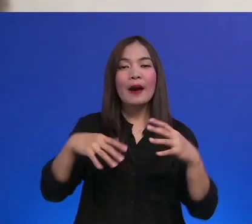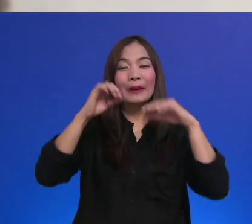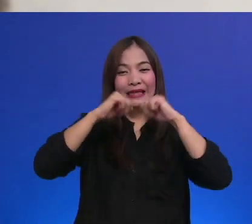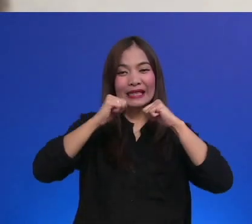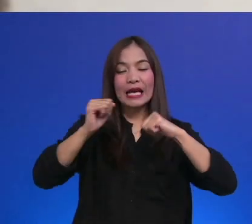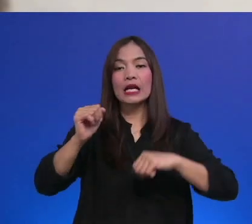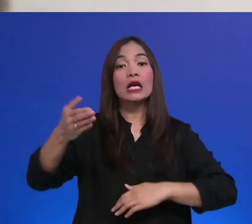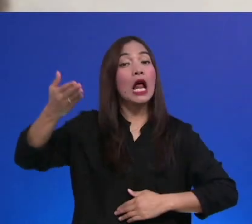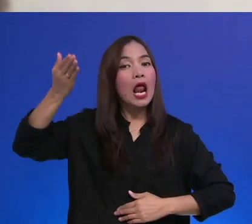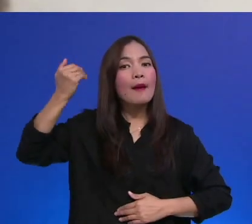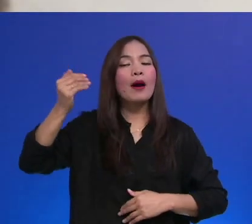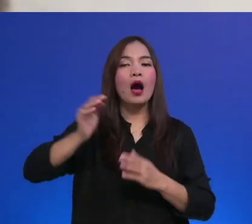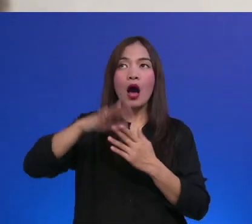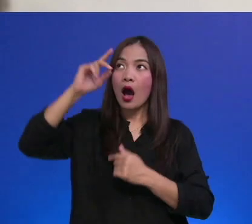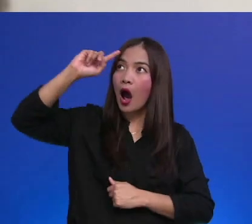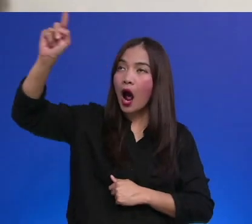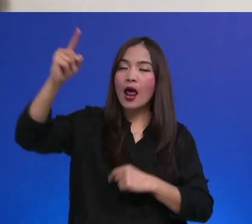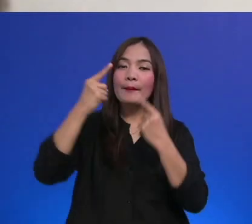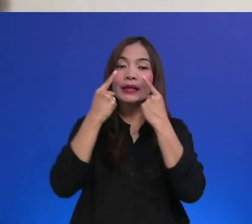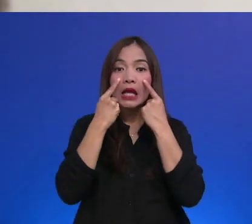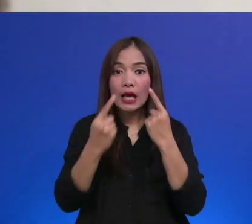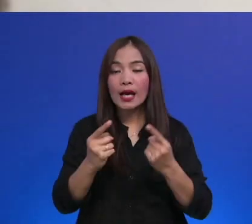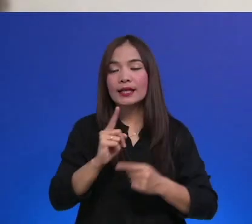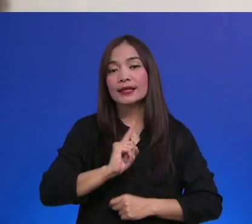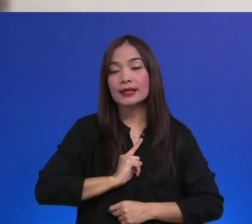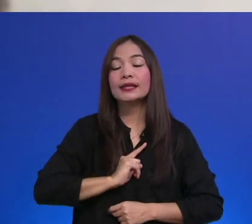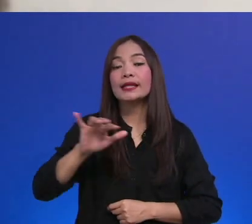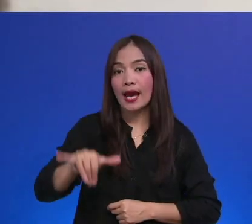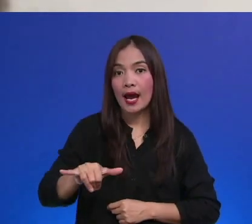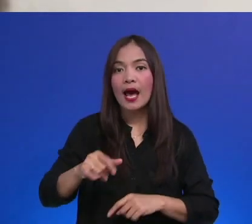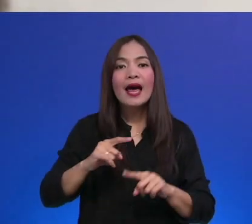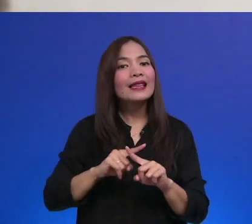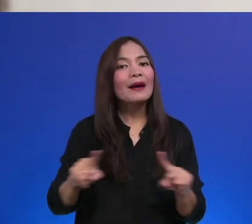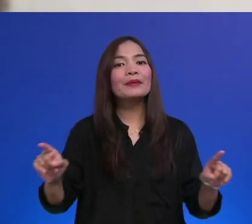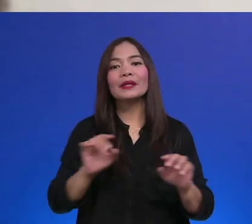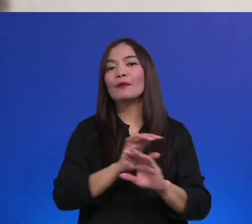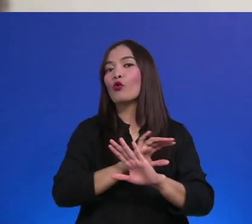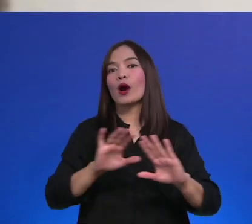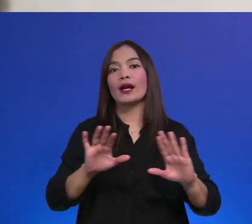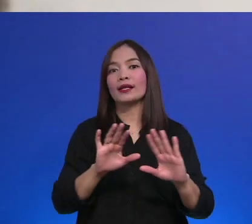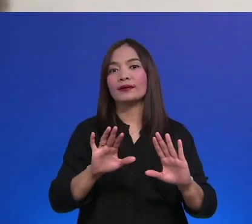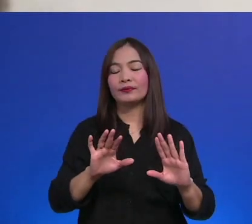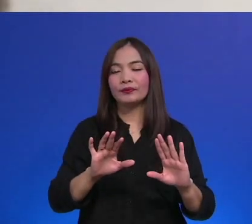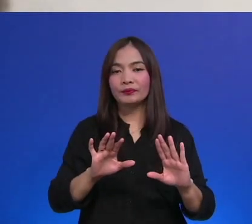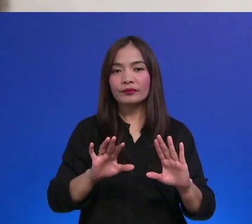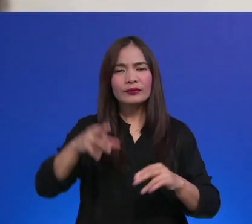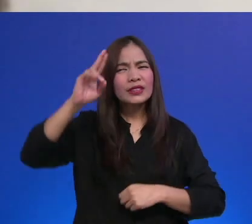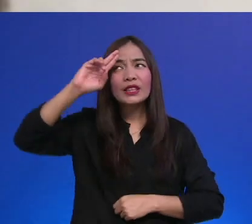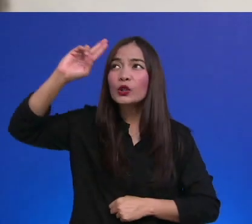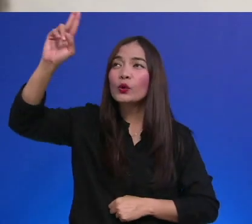Allah menyatakan diri tetapi bukan berarti Tuhan